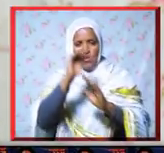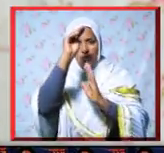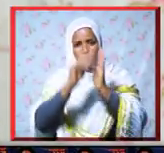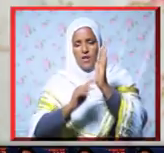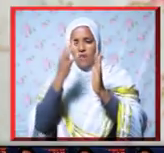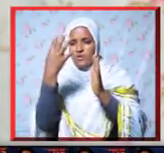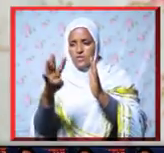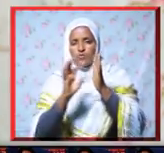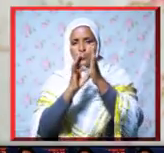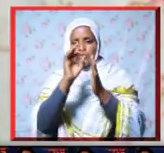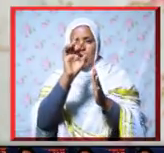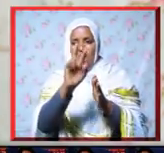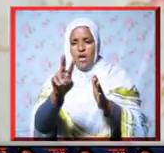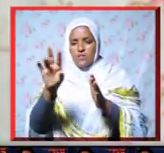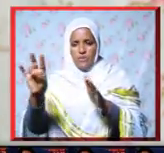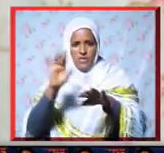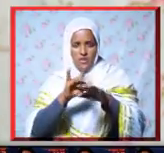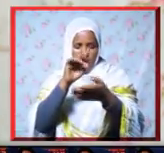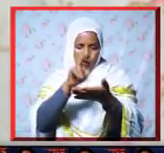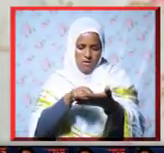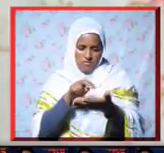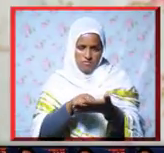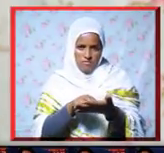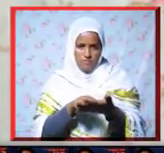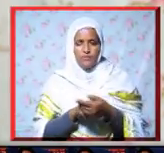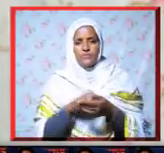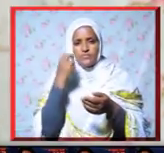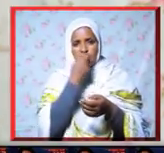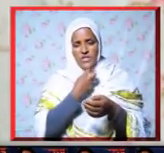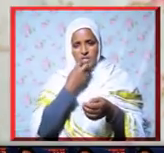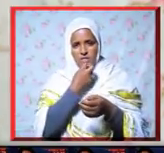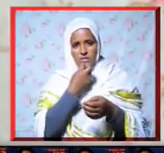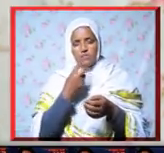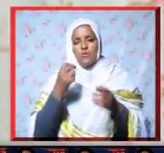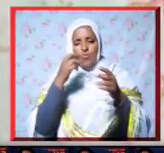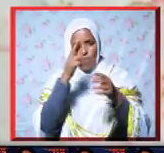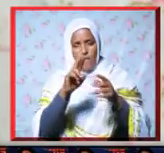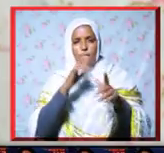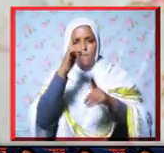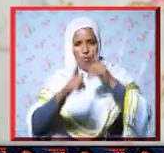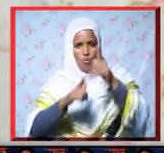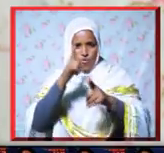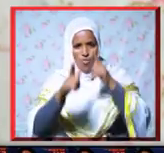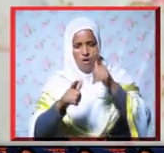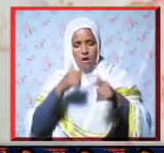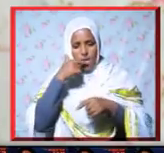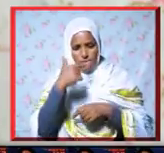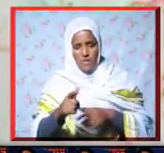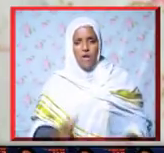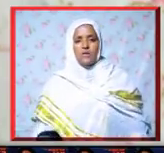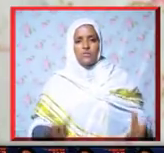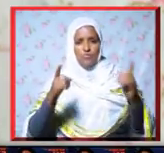ምዕራፍ 14 ቁጥር 27 ላይ እንዲህ ብሎ ተናግሯል። ስለ ልሳን በልሳን ወይም በቋንቋ የሚናገር